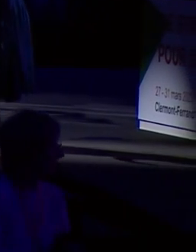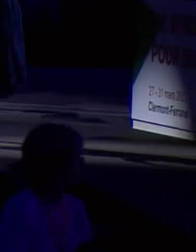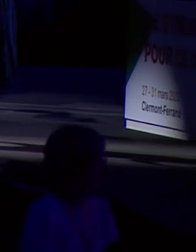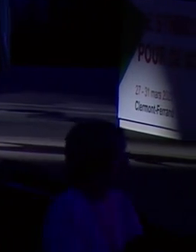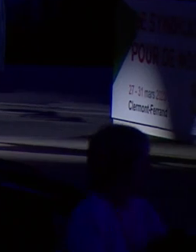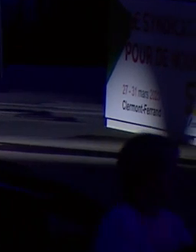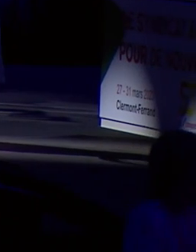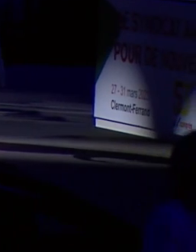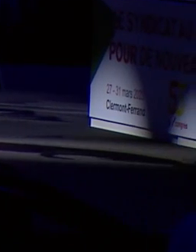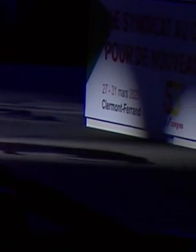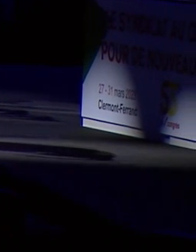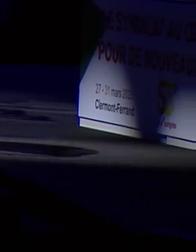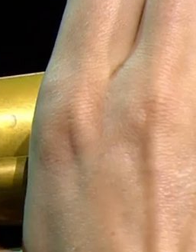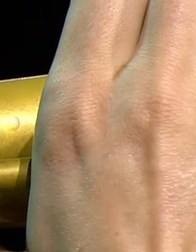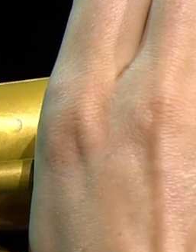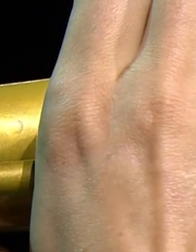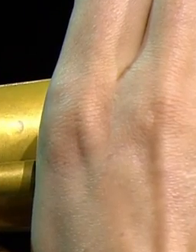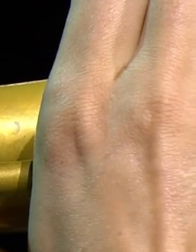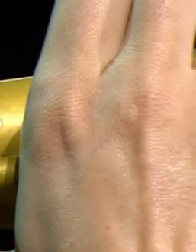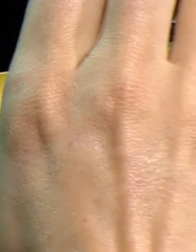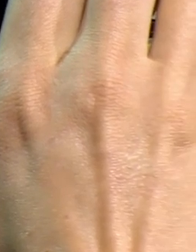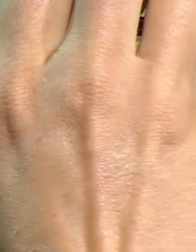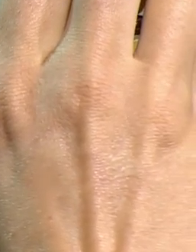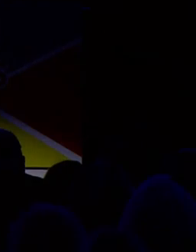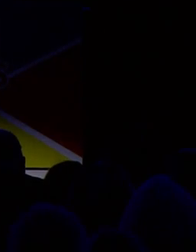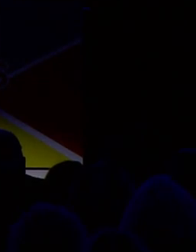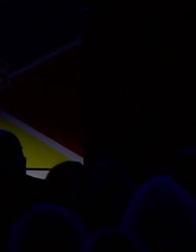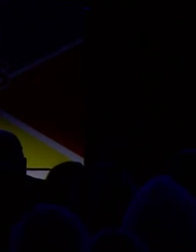tous mené campagne en faveur du droit au syndicat des femmes.